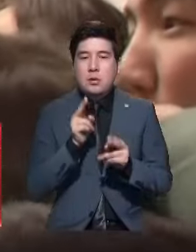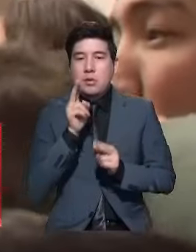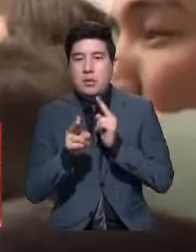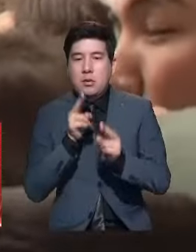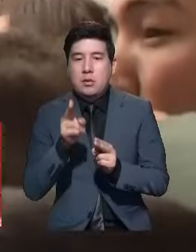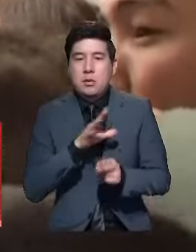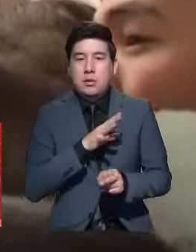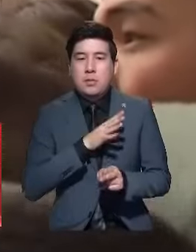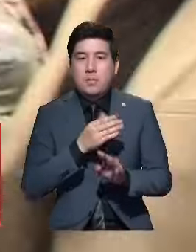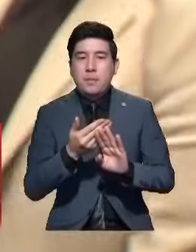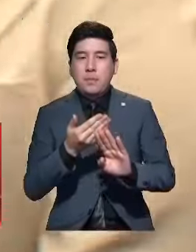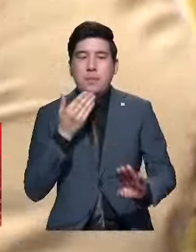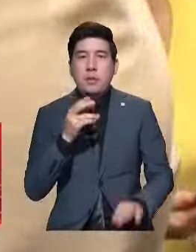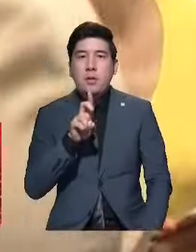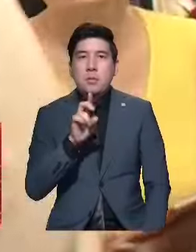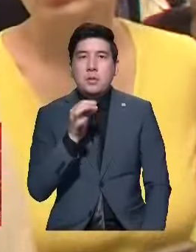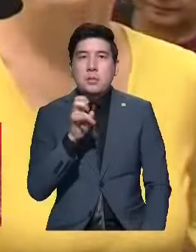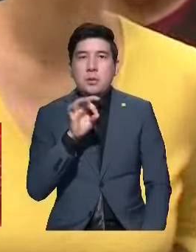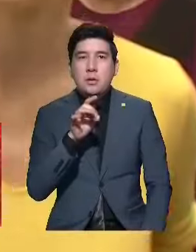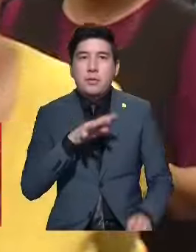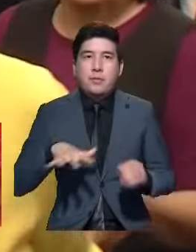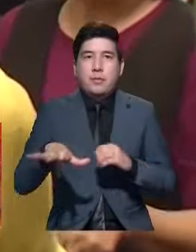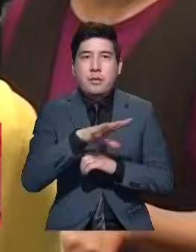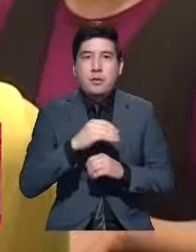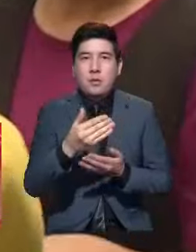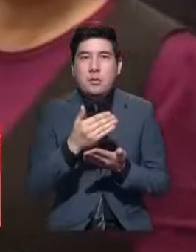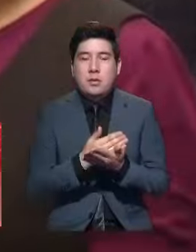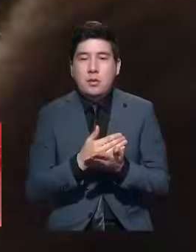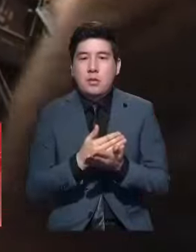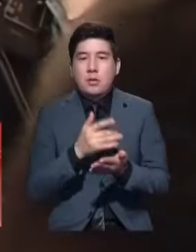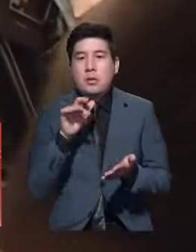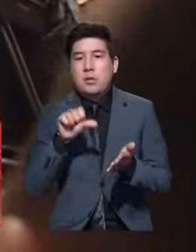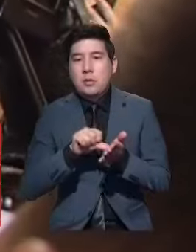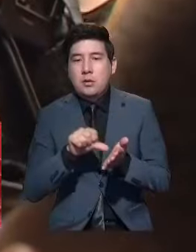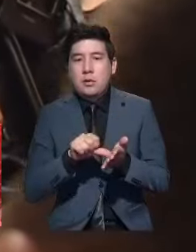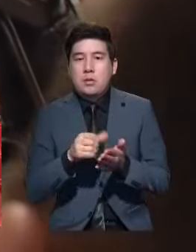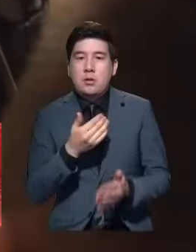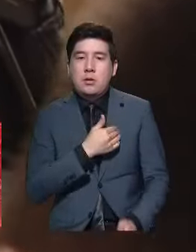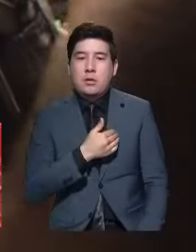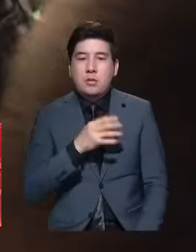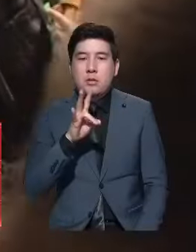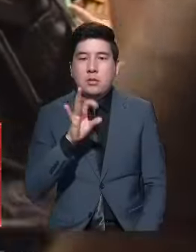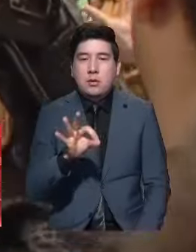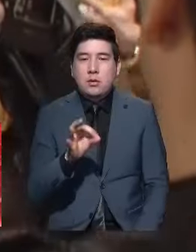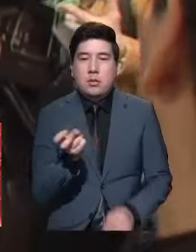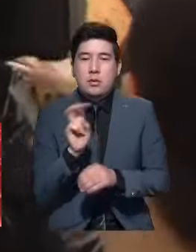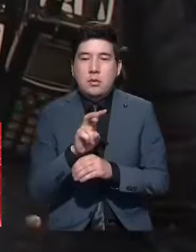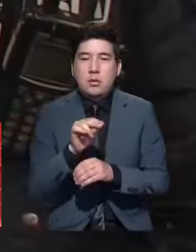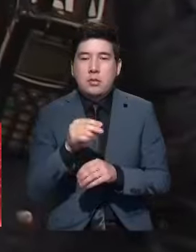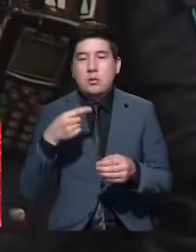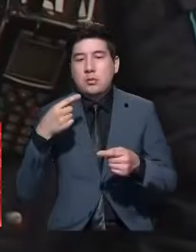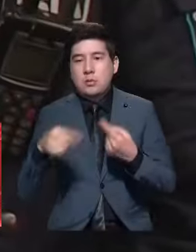Бұған дейін Қуандық Бишімбаев отырысқа алқа билер мен журналистердің қатысуын сұраған. Бірақ күдіктінің өзі сот залына басқа есік